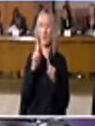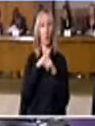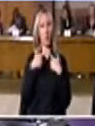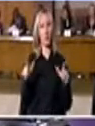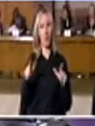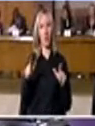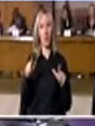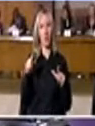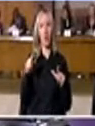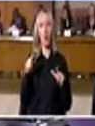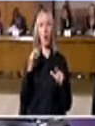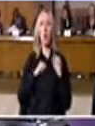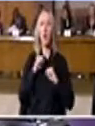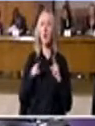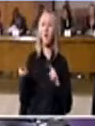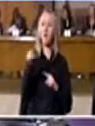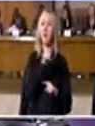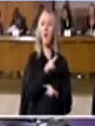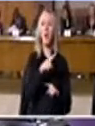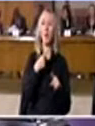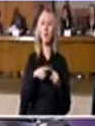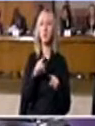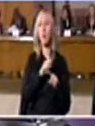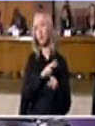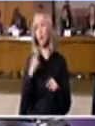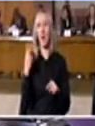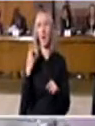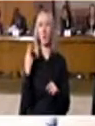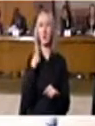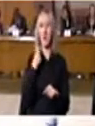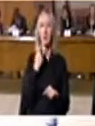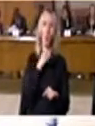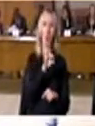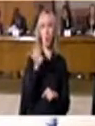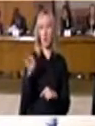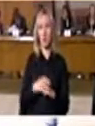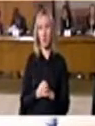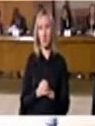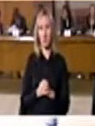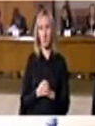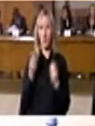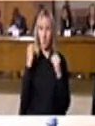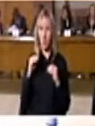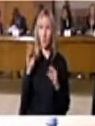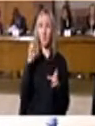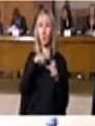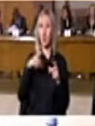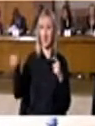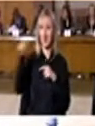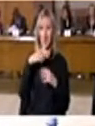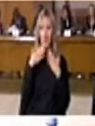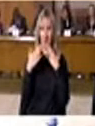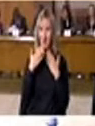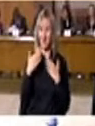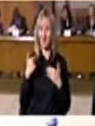dozvoljeno ugrožavati nekoga zbog drugačije seksualne orijentacije. Poštovani učesnici konferencije, uverena sam